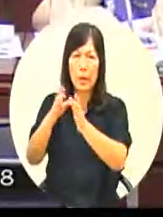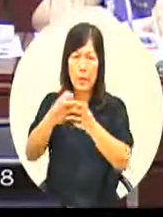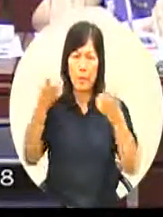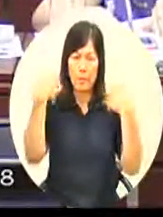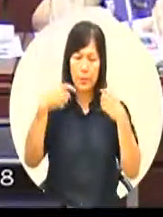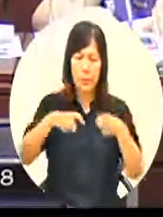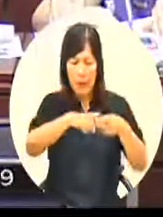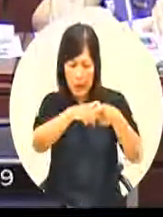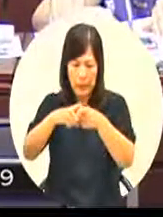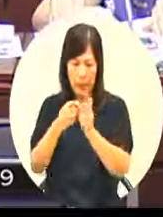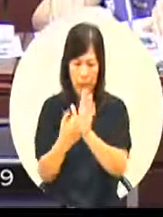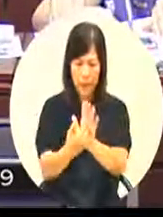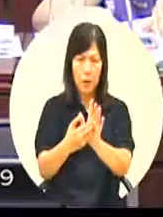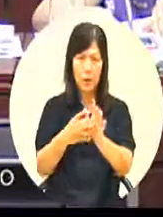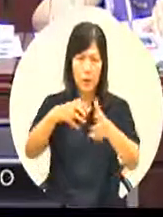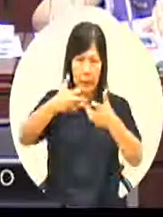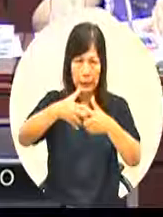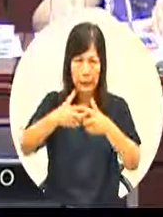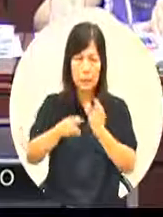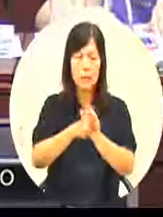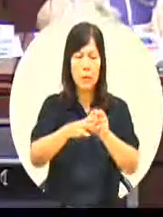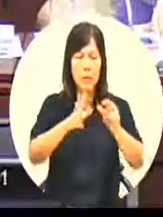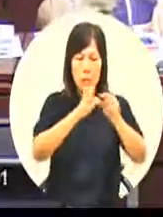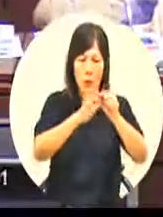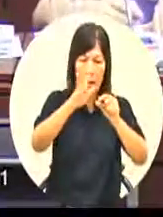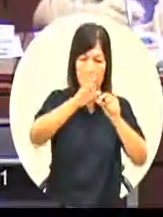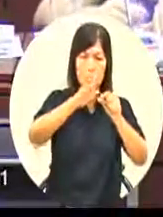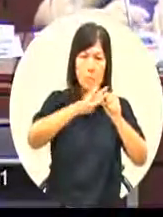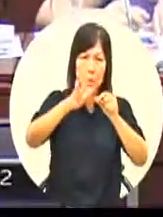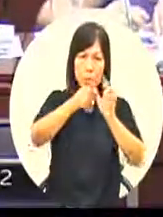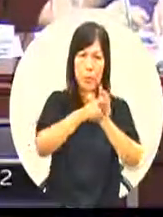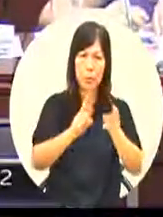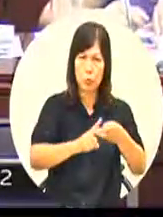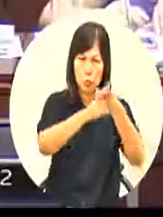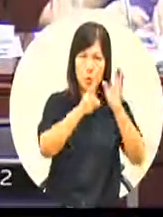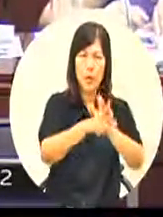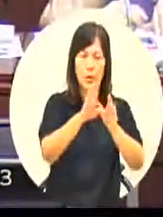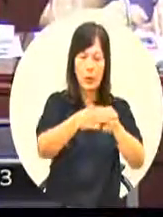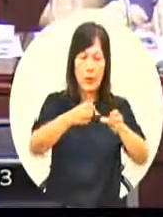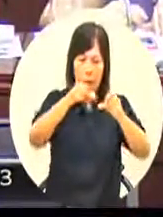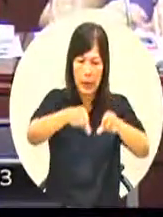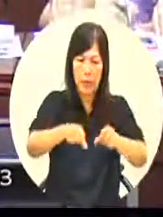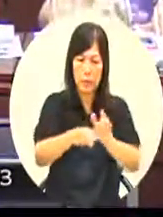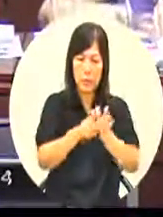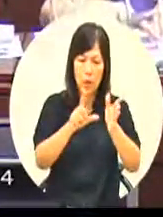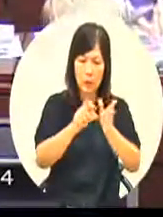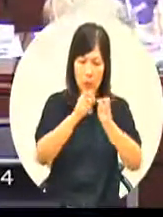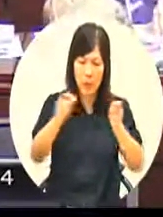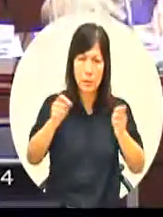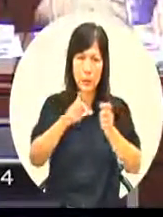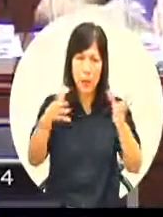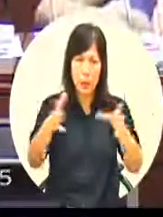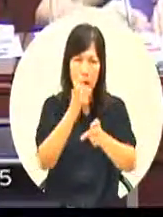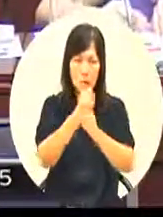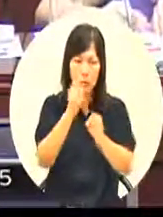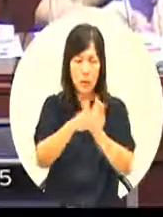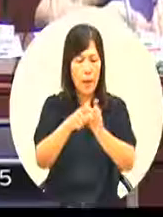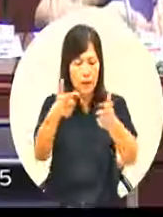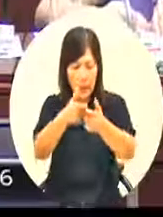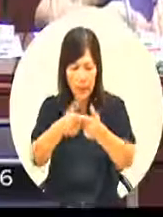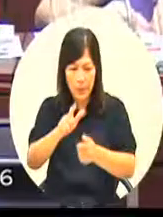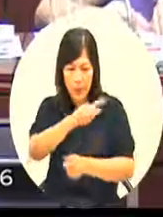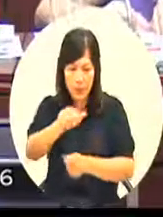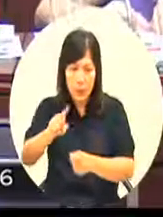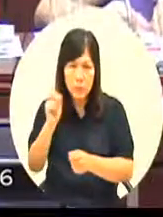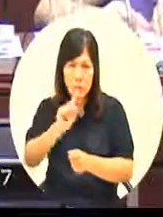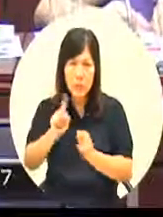个联防机制，以高中职为主，因为高中职大概都有开口契约的厂商长期合作的，然后看看他们的配备，然后再